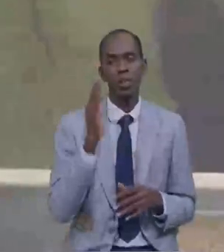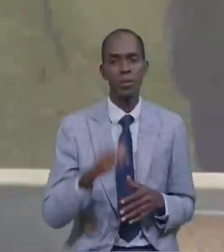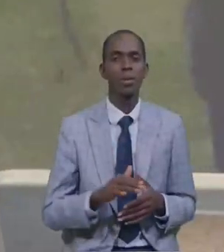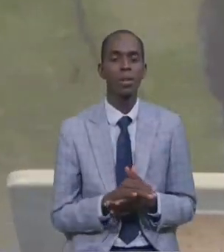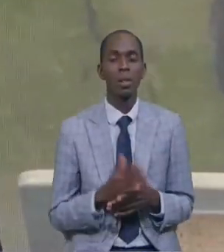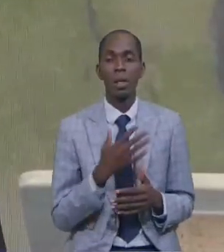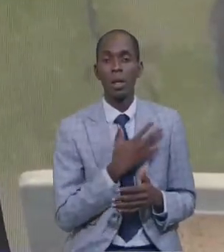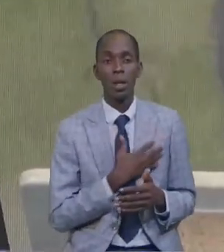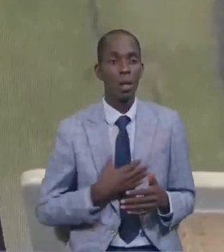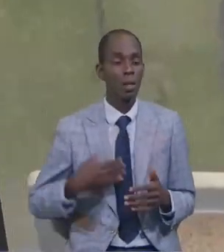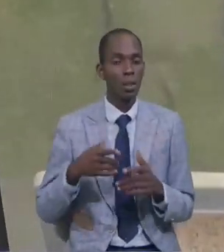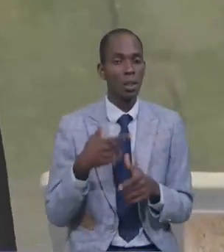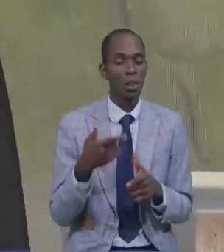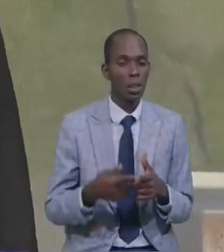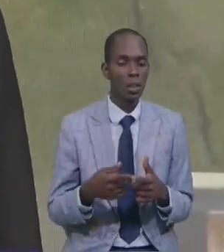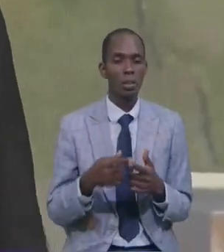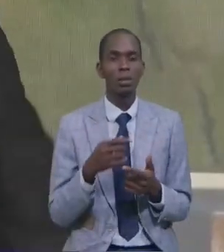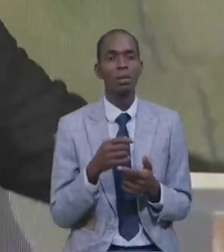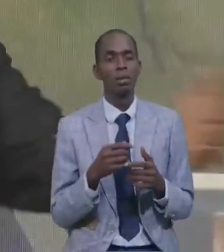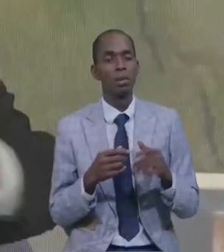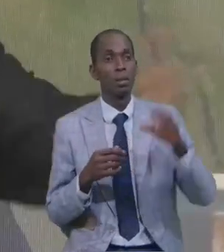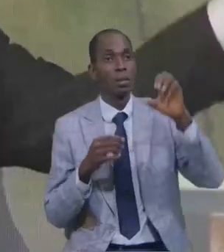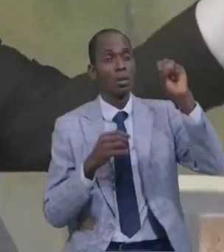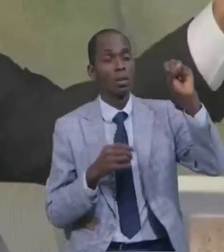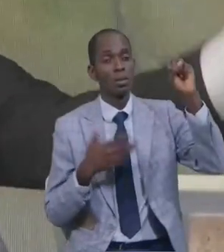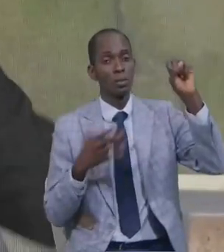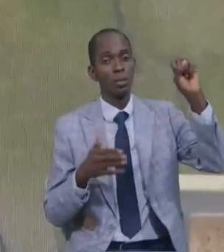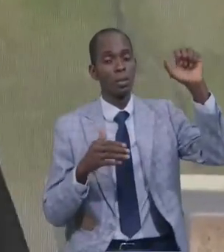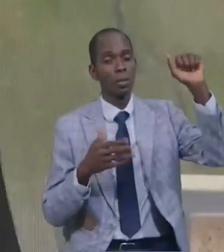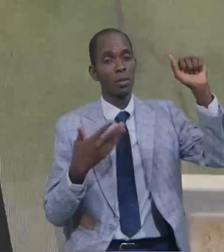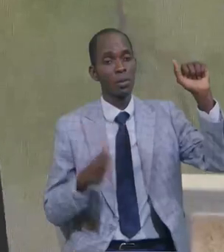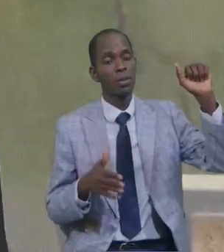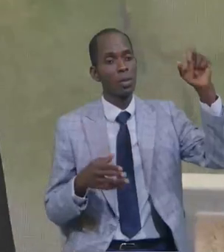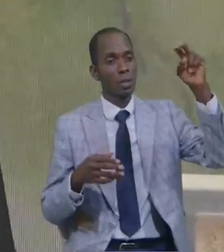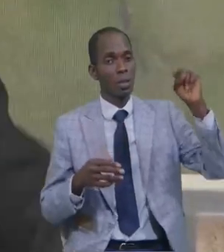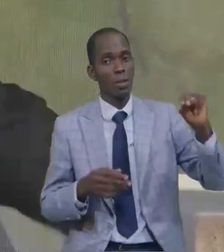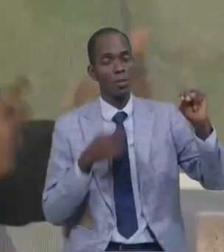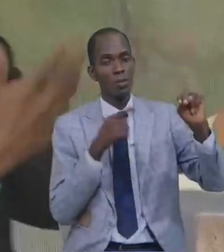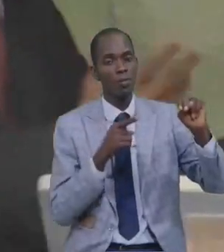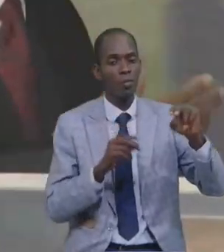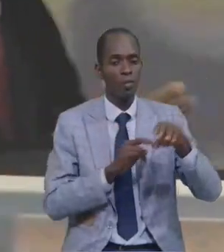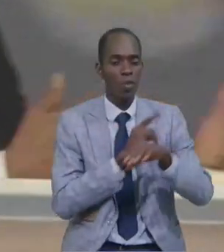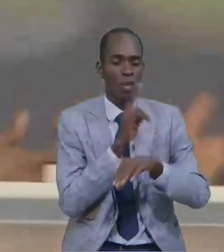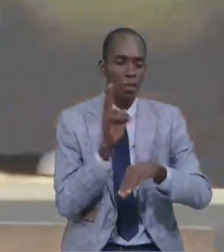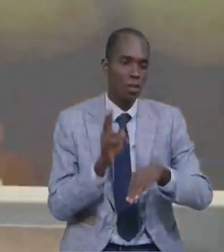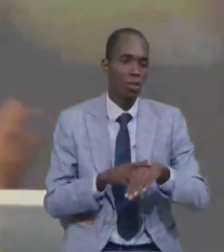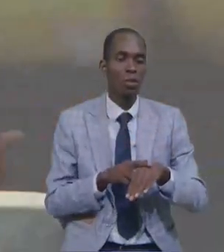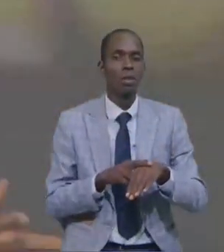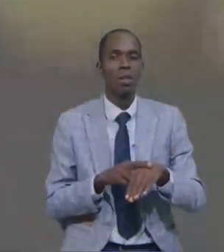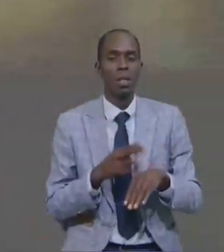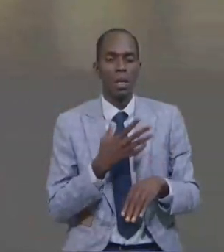la nature, l'affection. Ta nature a changé.